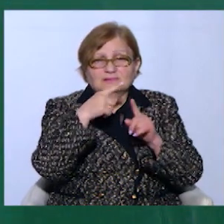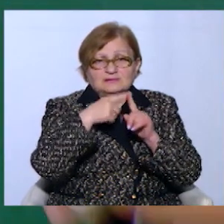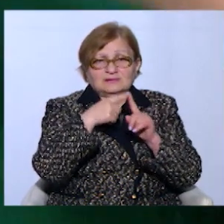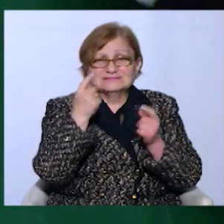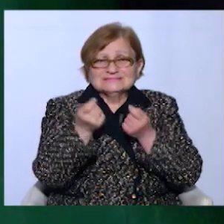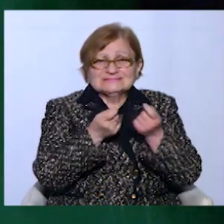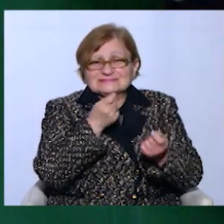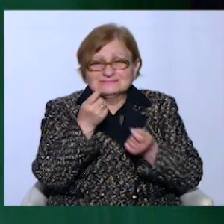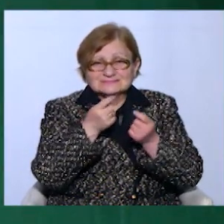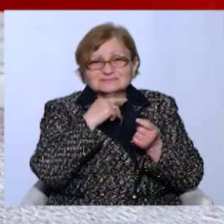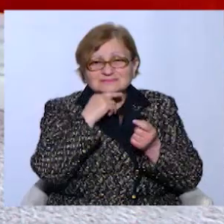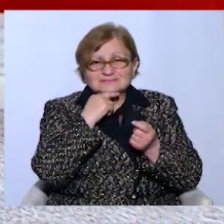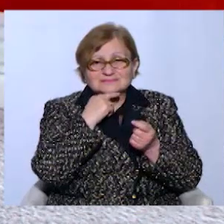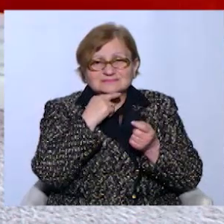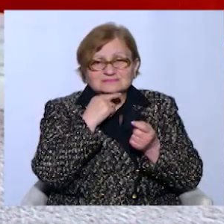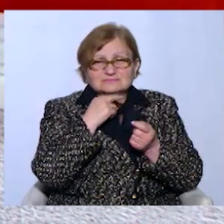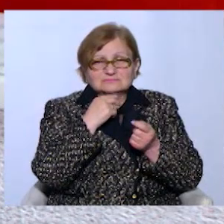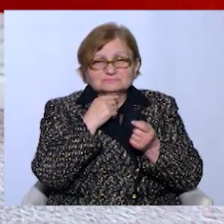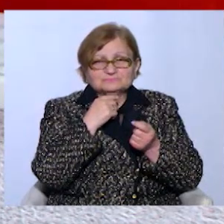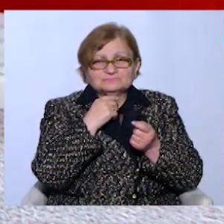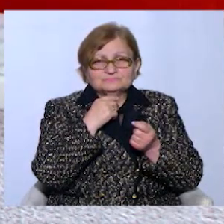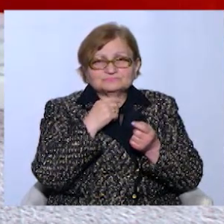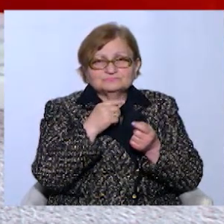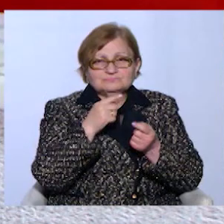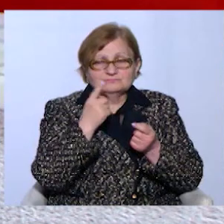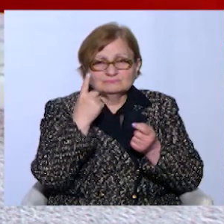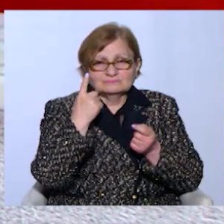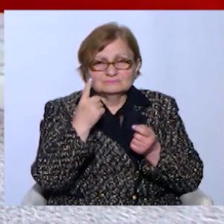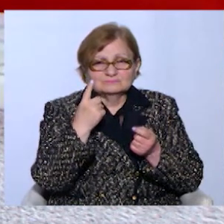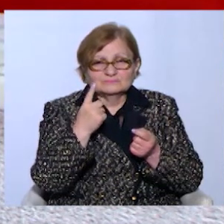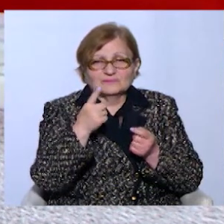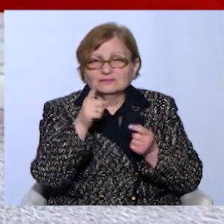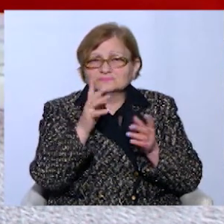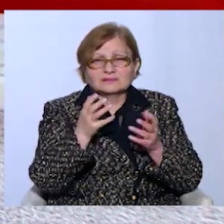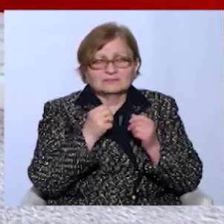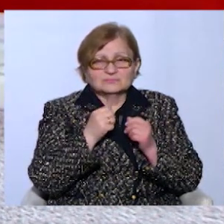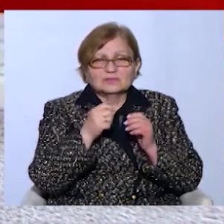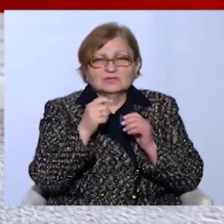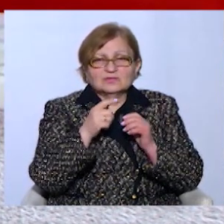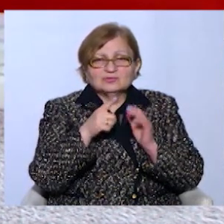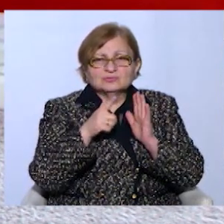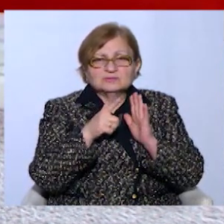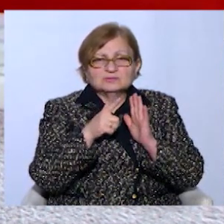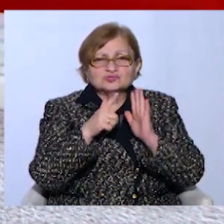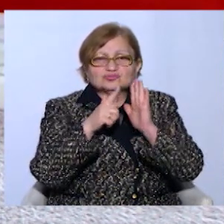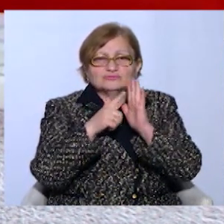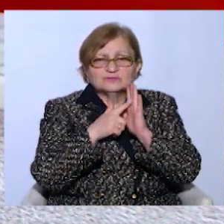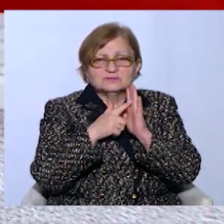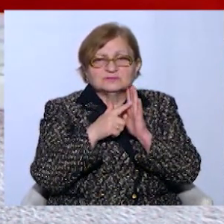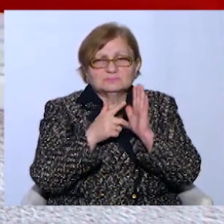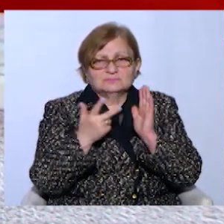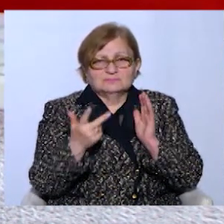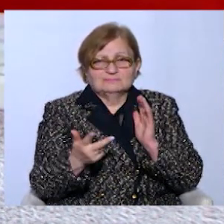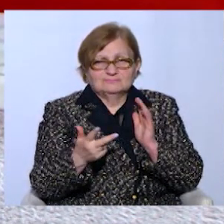დავწერ. ეს არის 1 სამჯერ და 7. ეს არის 7/3. მაშინ რა ყოფილა?